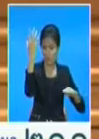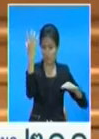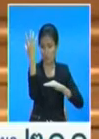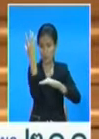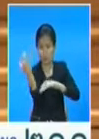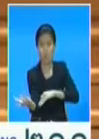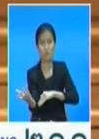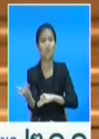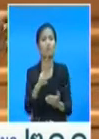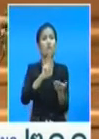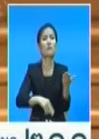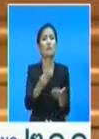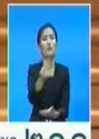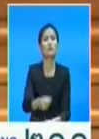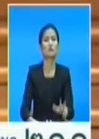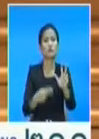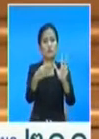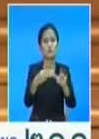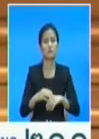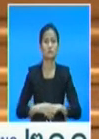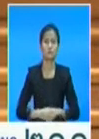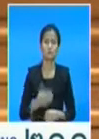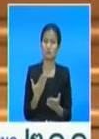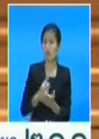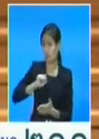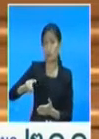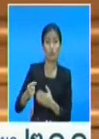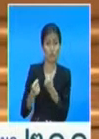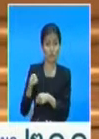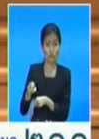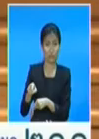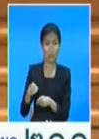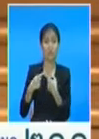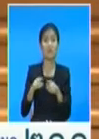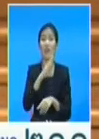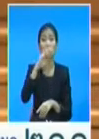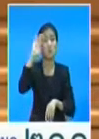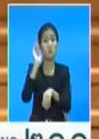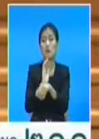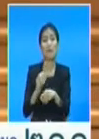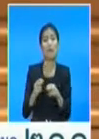30,000 ครับแพงกว่ารถที่ชนอีกแต่พอถึงบทที่ตัวเองทำบ้างกูทิ้งเลยครับ